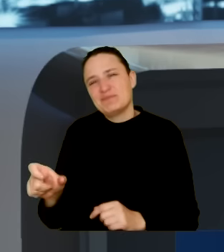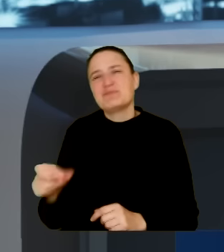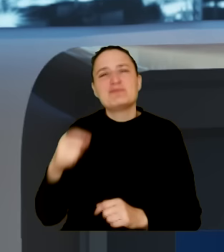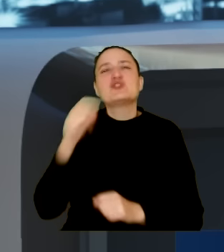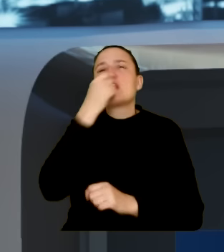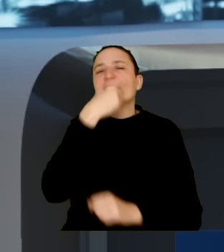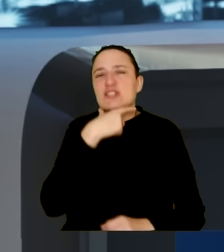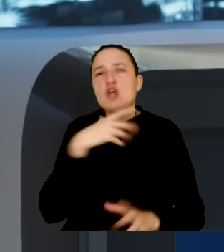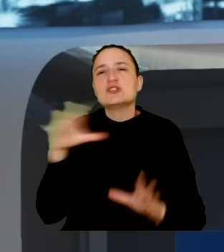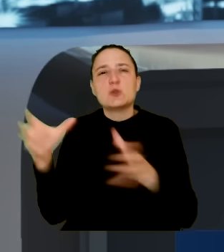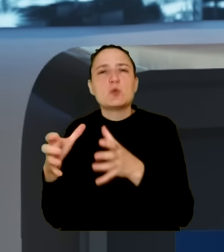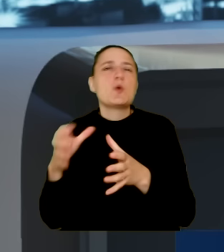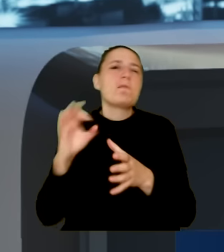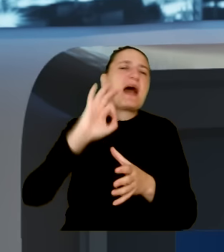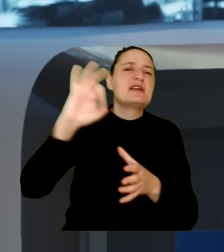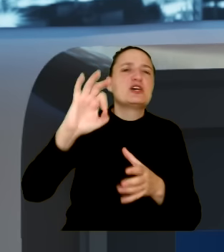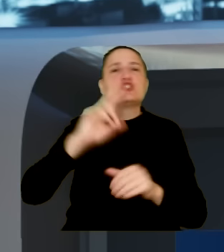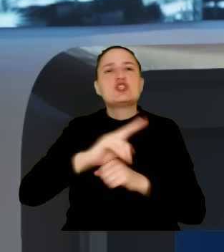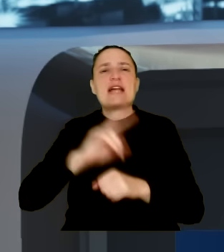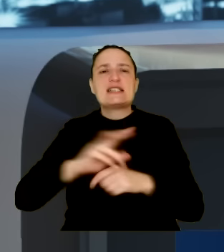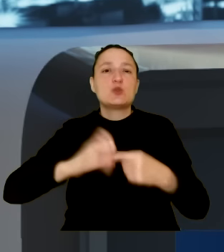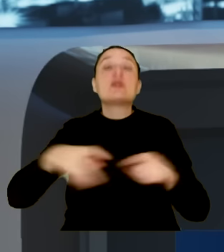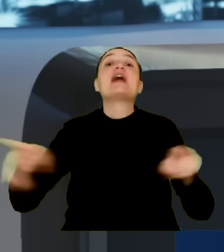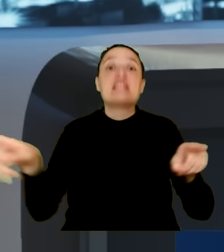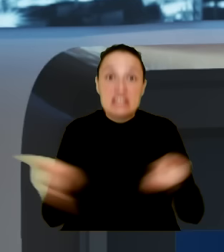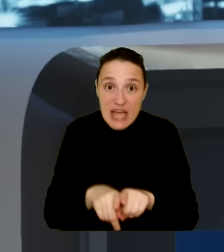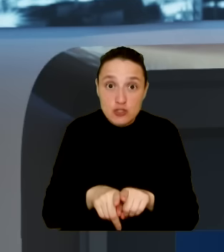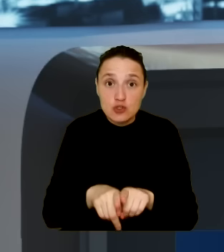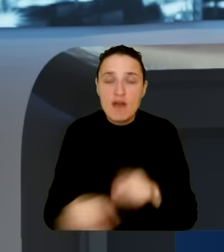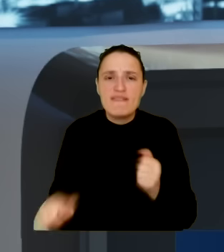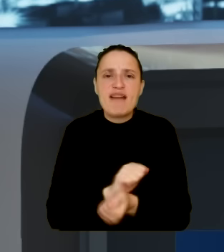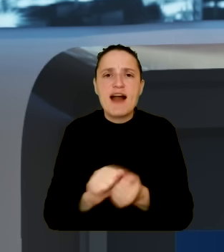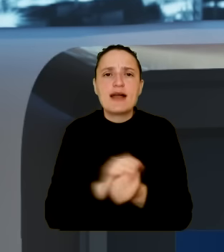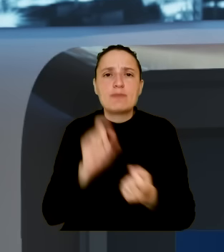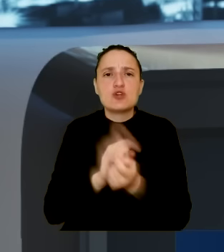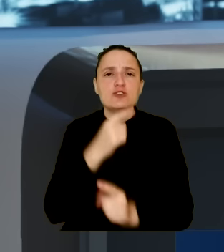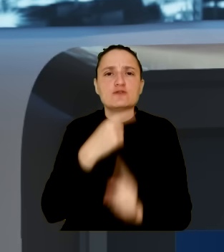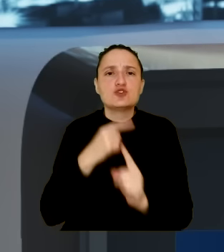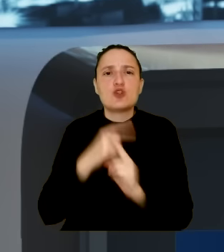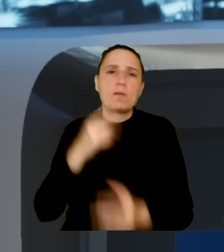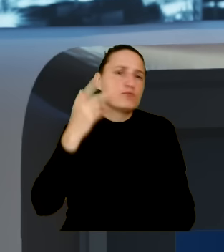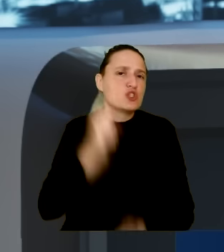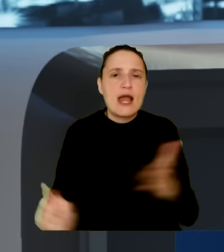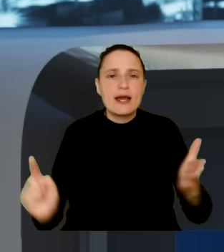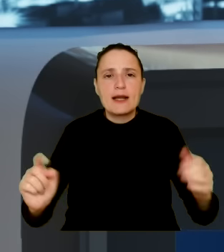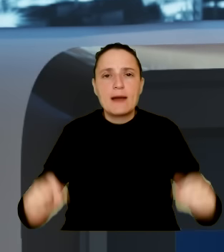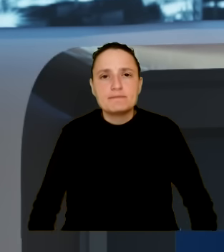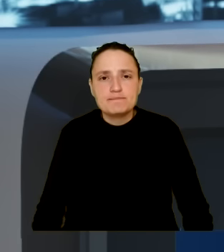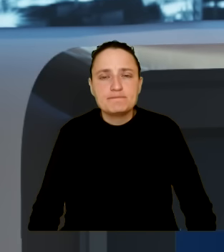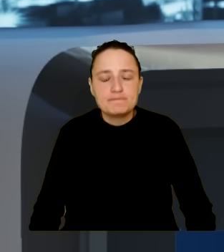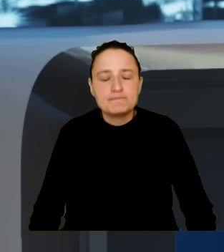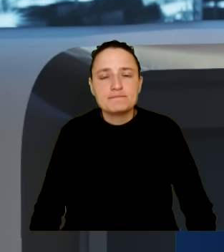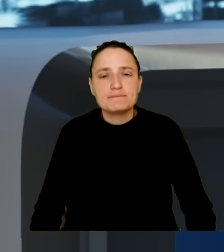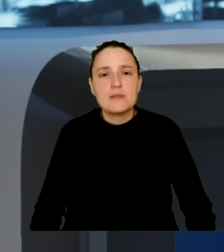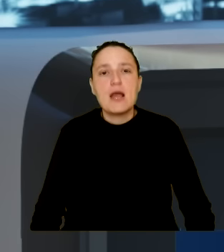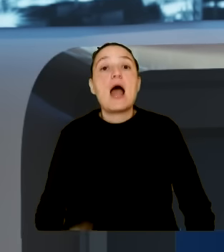ekipa 13 grudnia przegra też wojnę z kościołem i z krzyżami. A pani Paszkowskiej to chciałam powiedzieć, że w